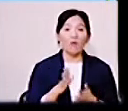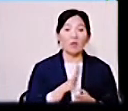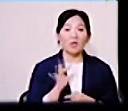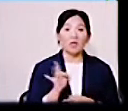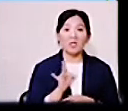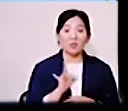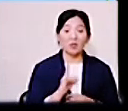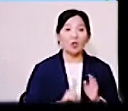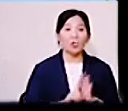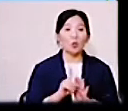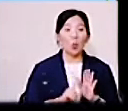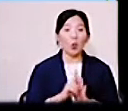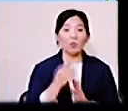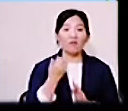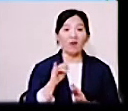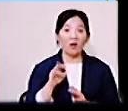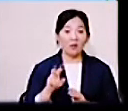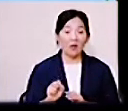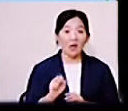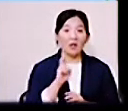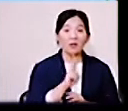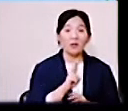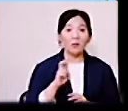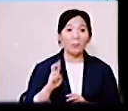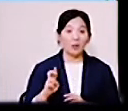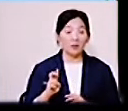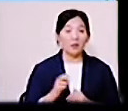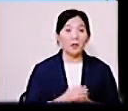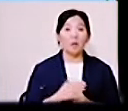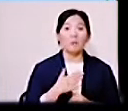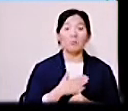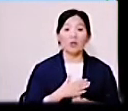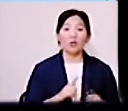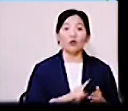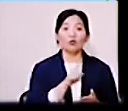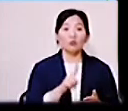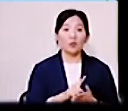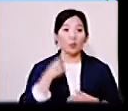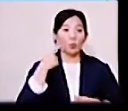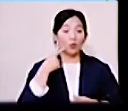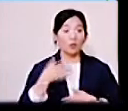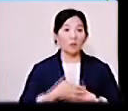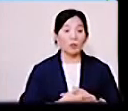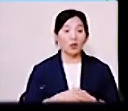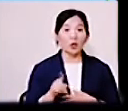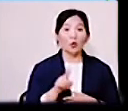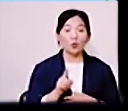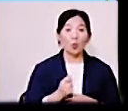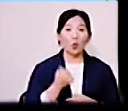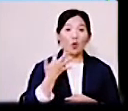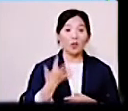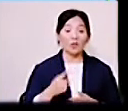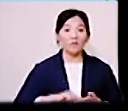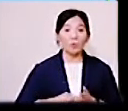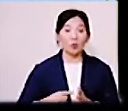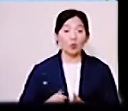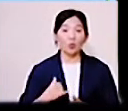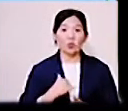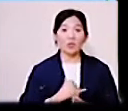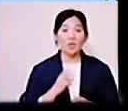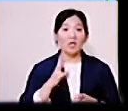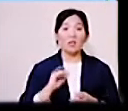размер исходного файла в килобайтах? Мы должны понимать, что количество точек у нас